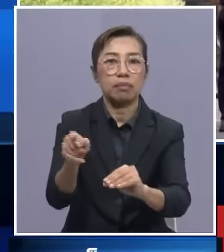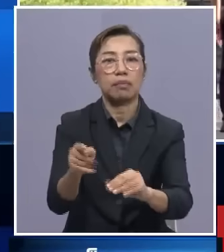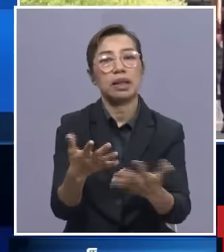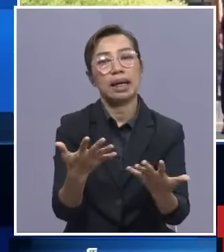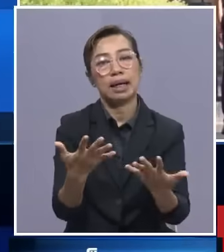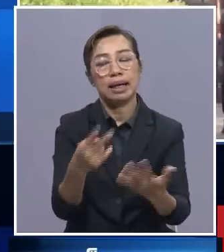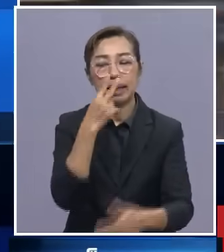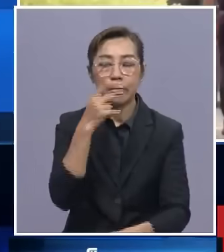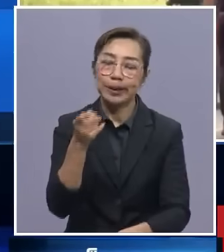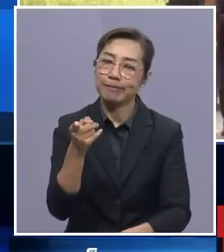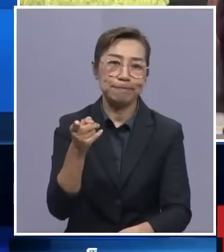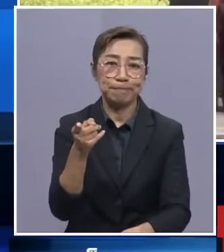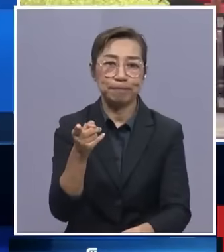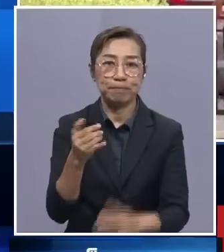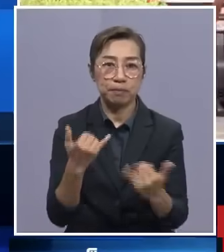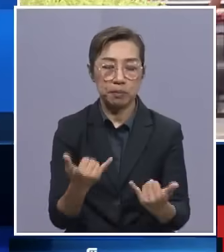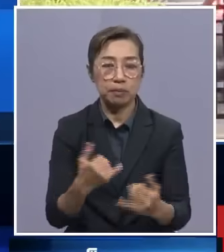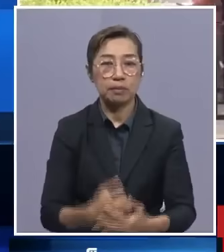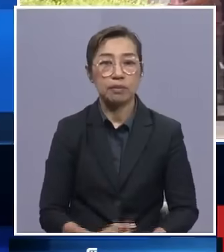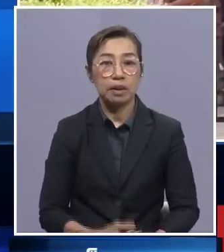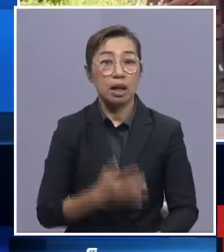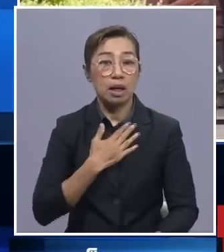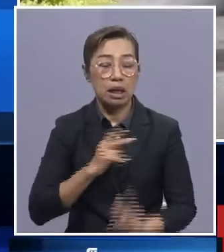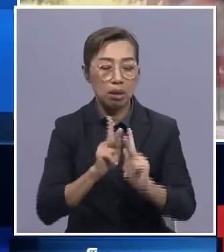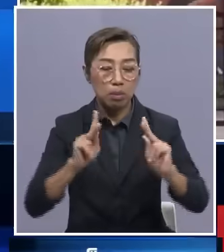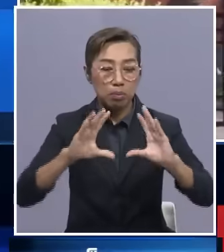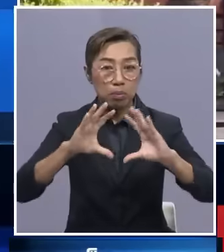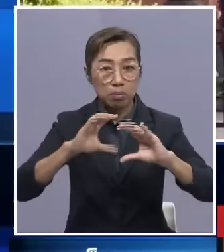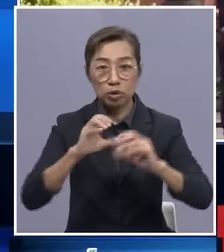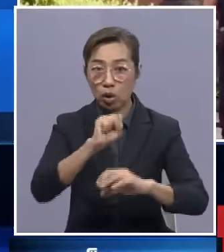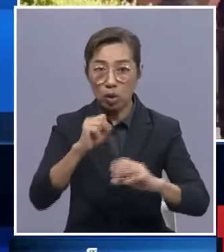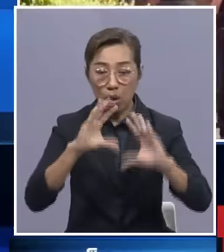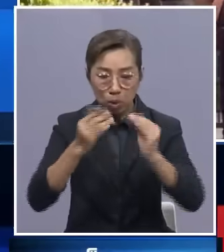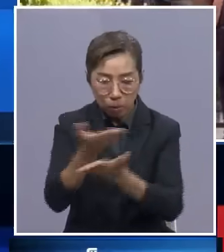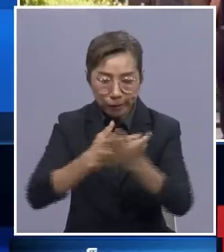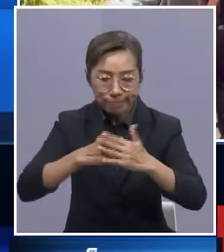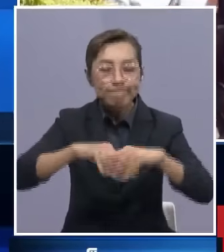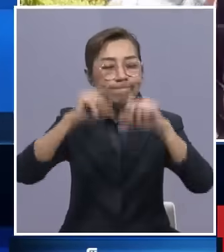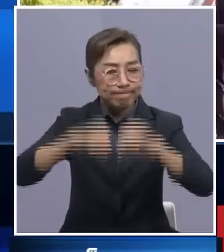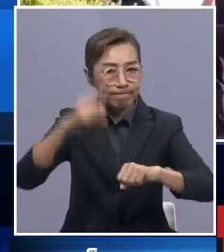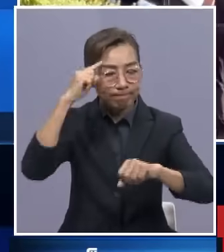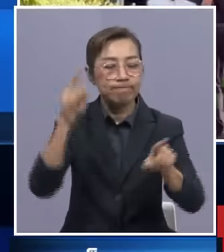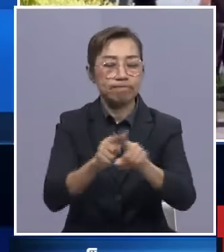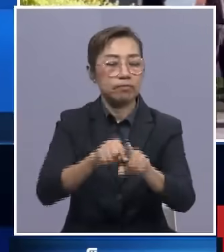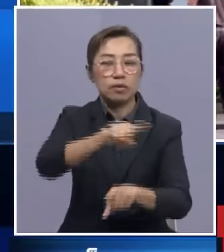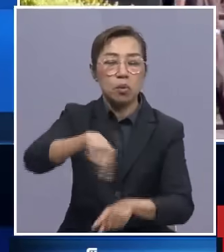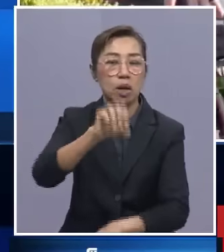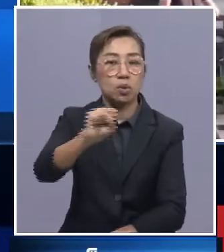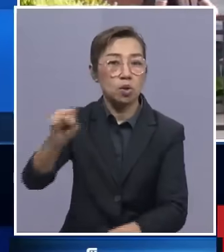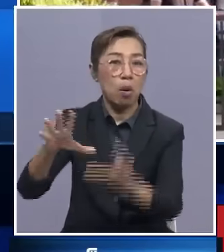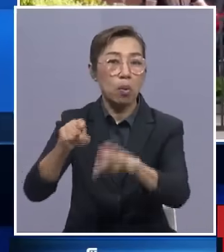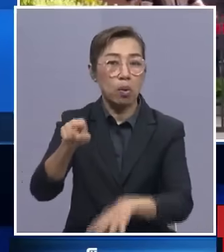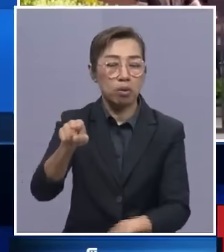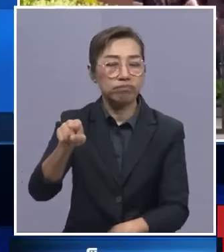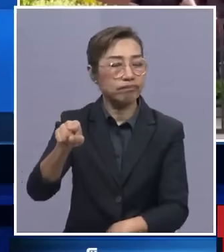ทางอ้อมอีกด้วยนะครับเอ่อในที่ประชุมก็เลยมีมติเป็นเอกฉันท์นะครับที่ให้คุณชชัยมพวา